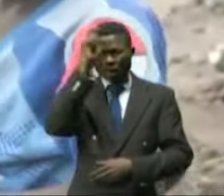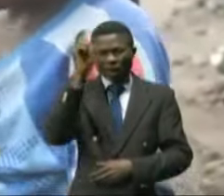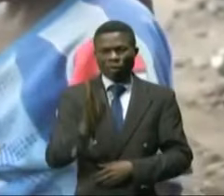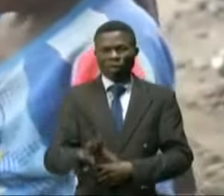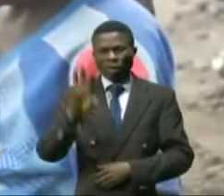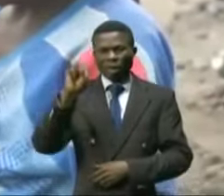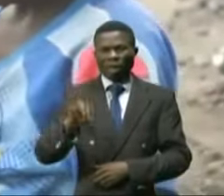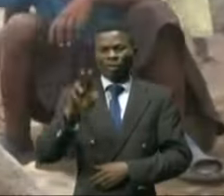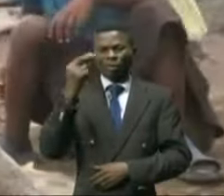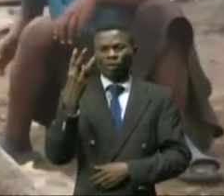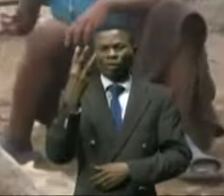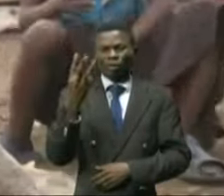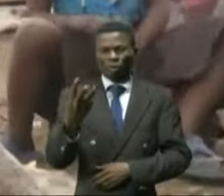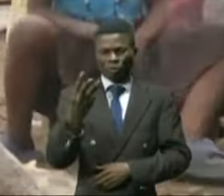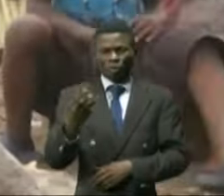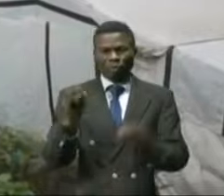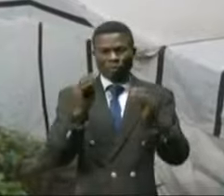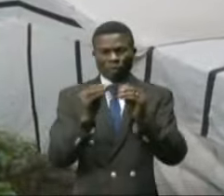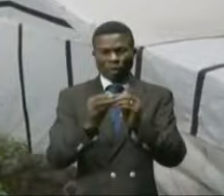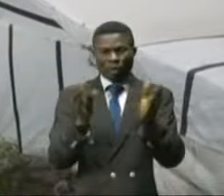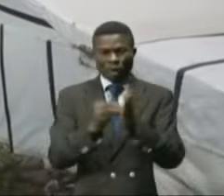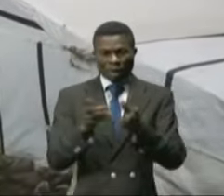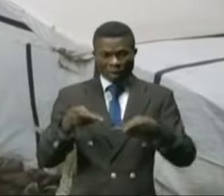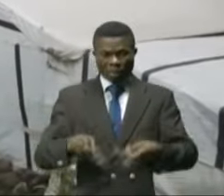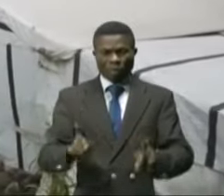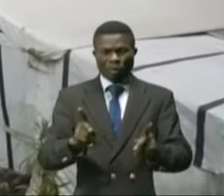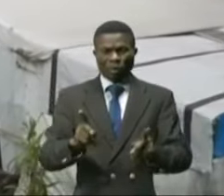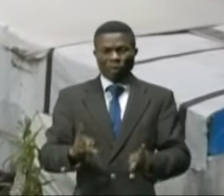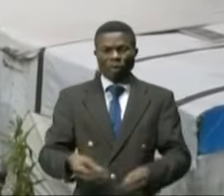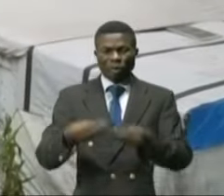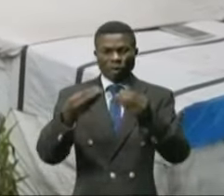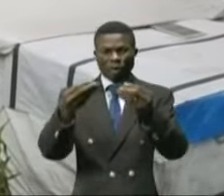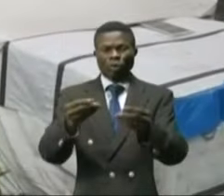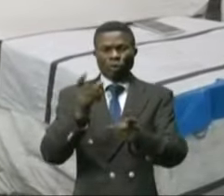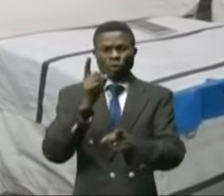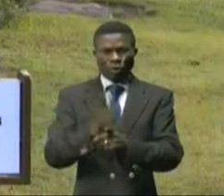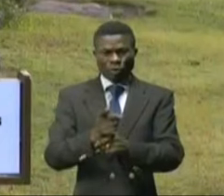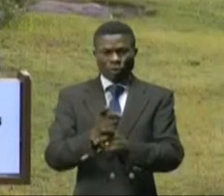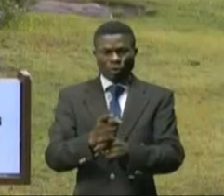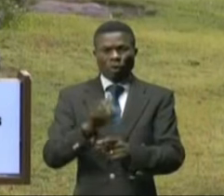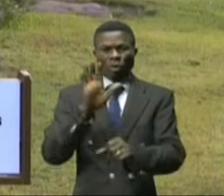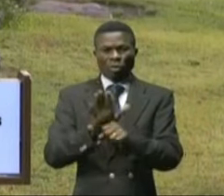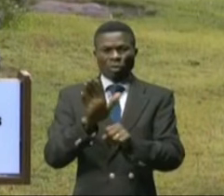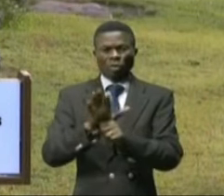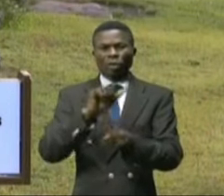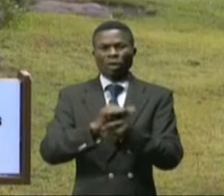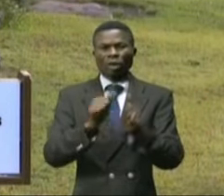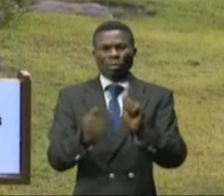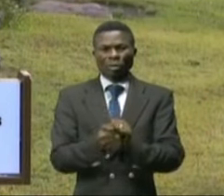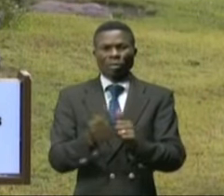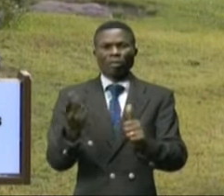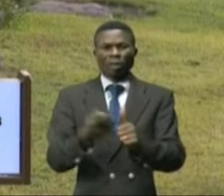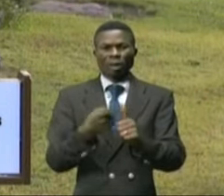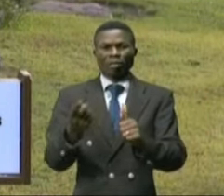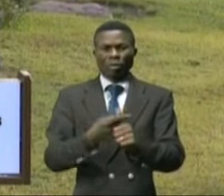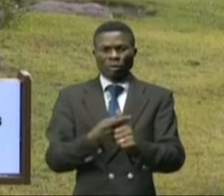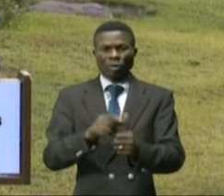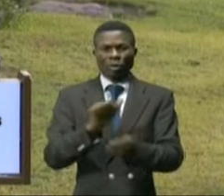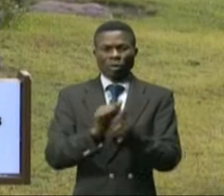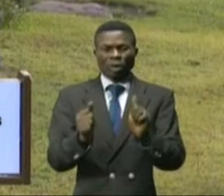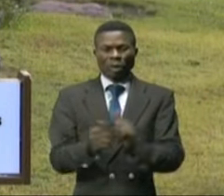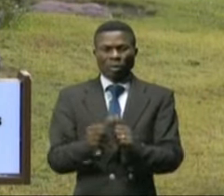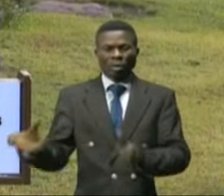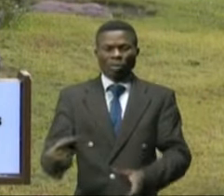M23. Cette réunion a aussi permis de mettre en évidence d'autres questions, notamment celles liées à la prise